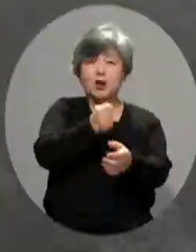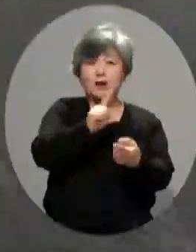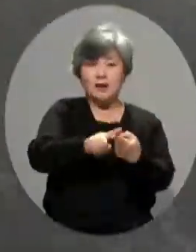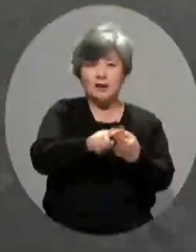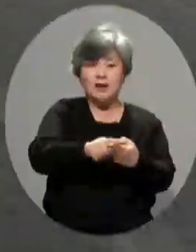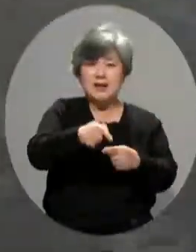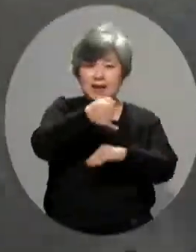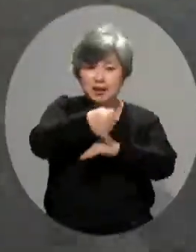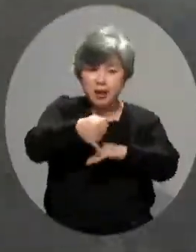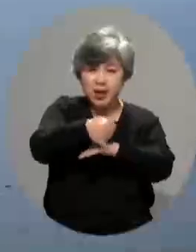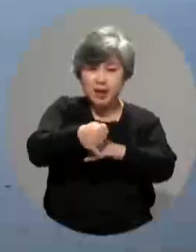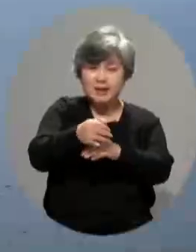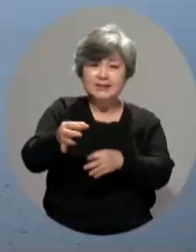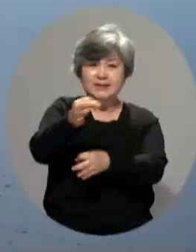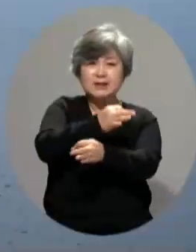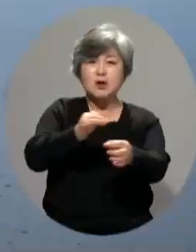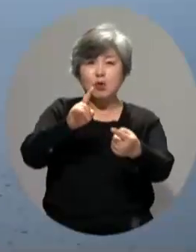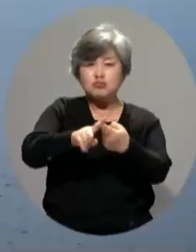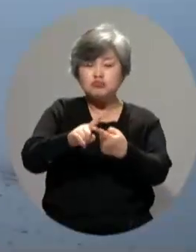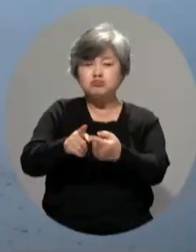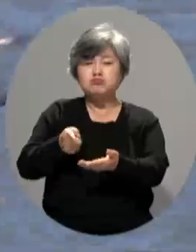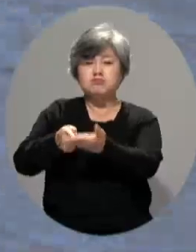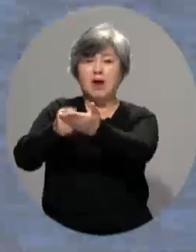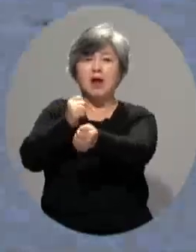기획재정부와 해양수산부의 전달할 예정입니다